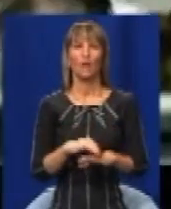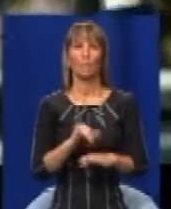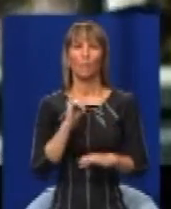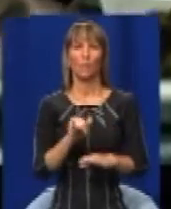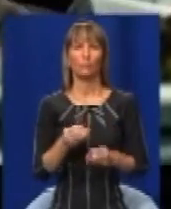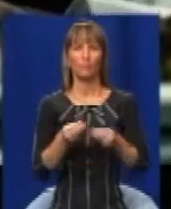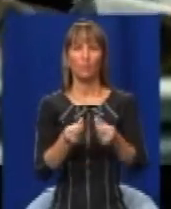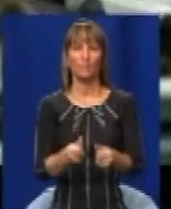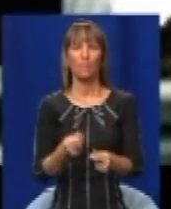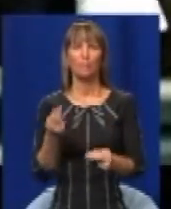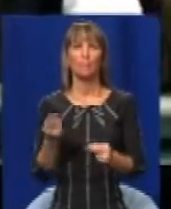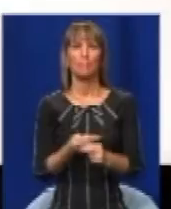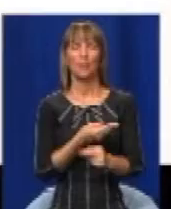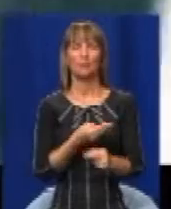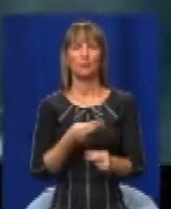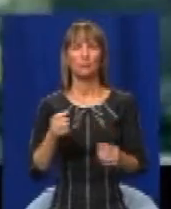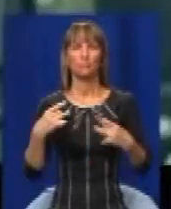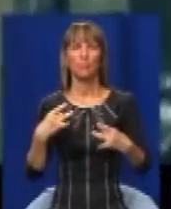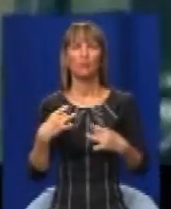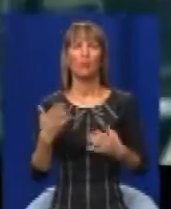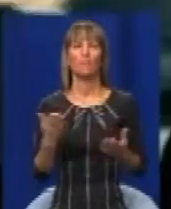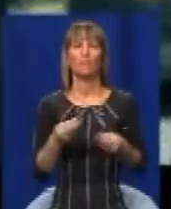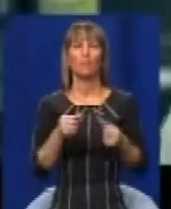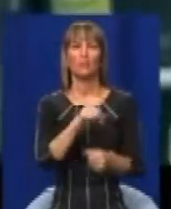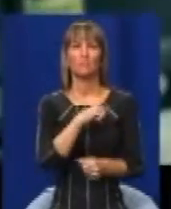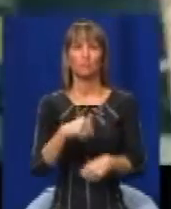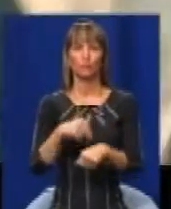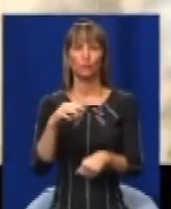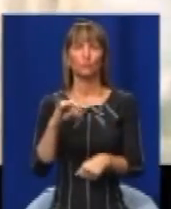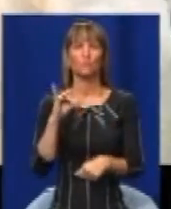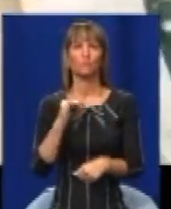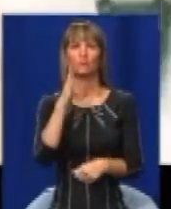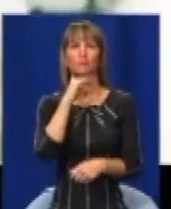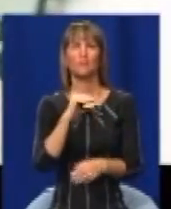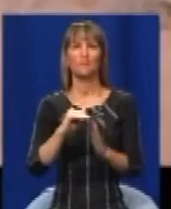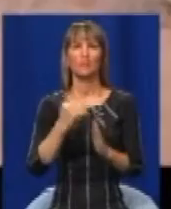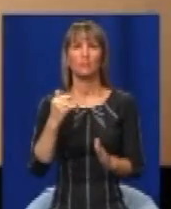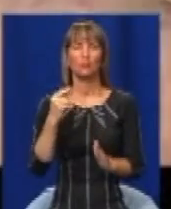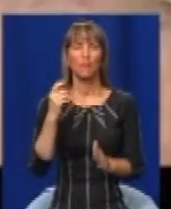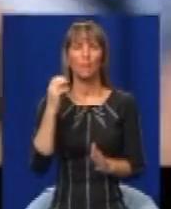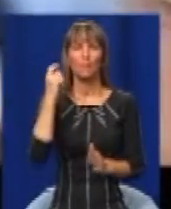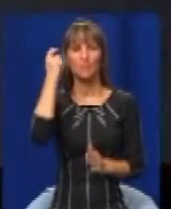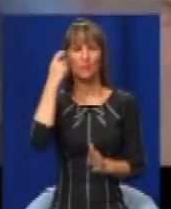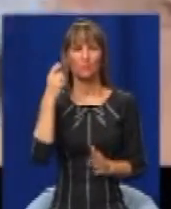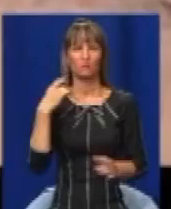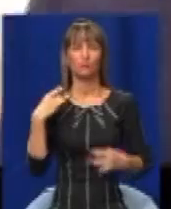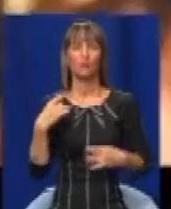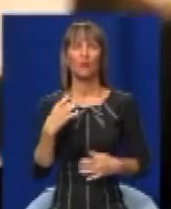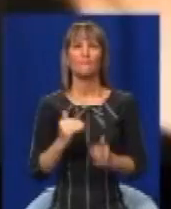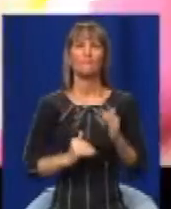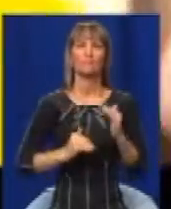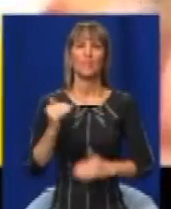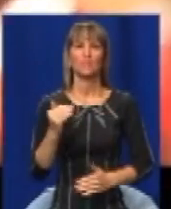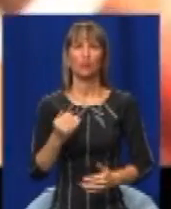без шкідливих сплесків емоцій, котрі впливають на самопочуття та здатні викликати психічні розлади. Висока